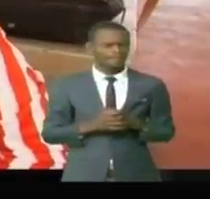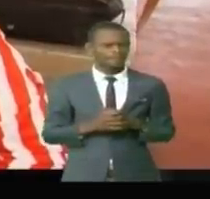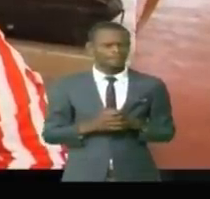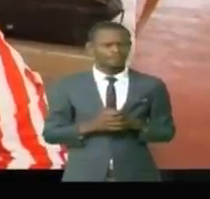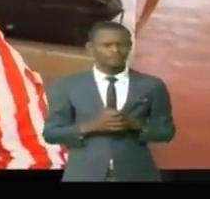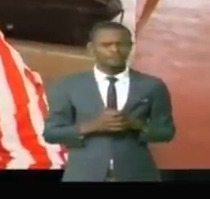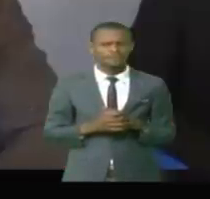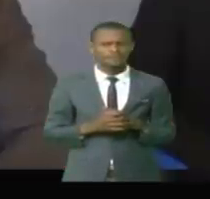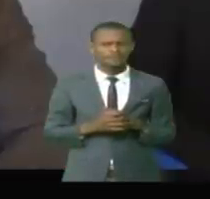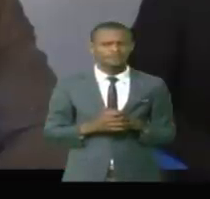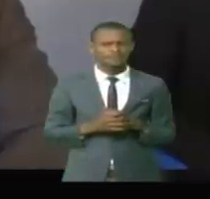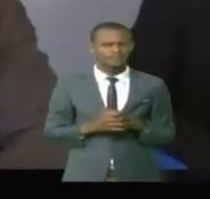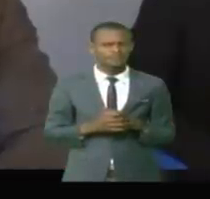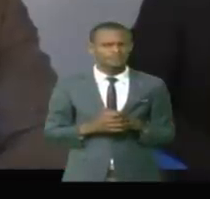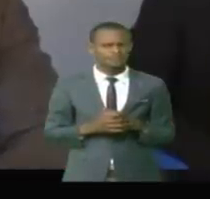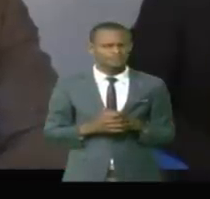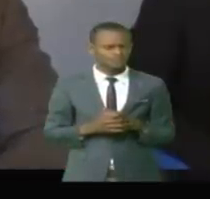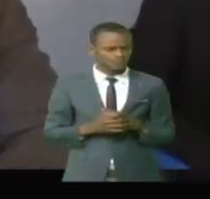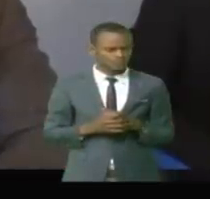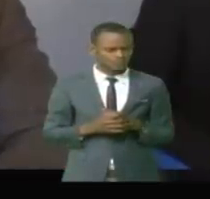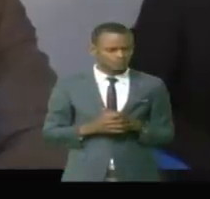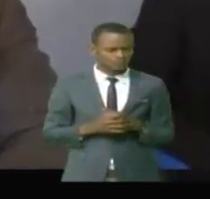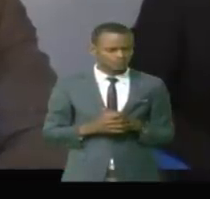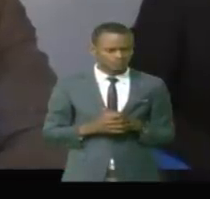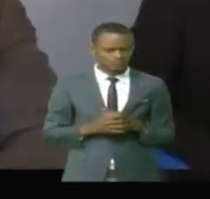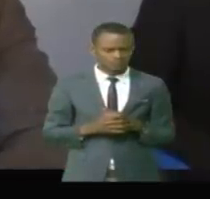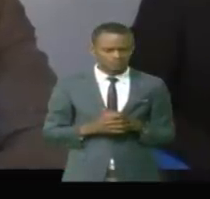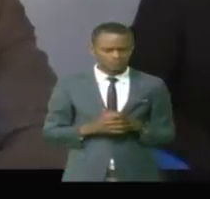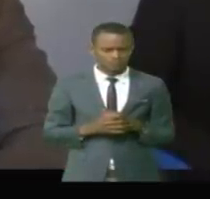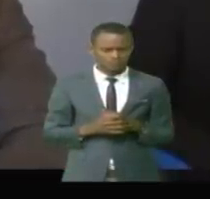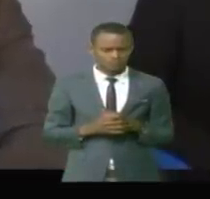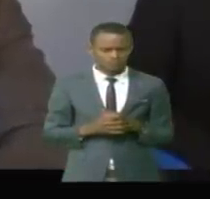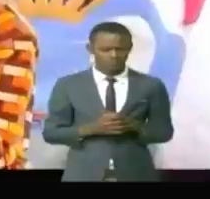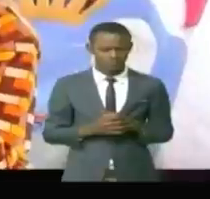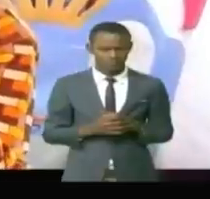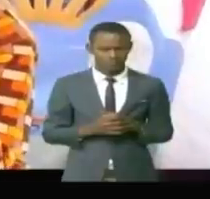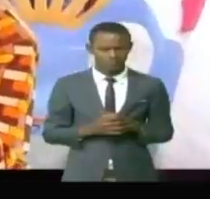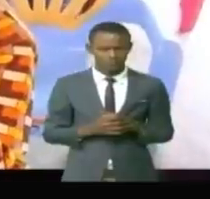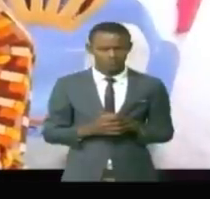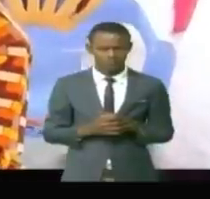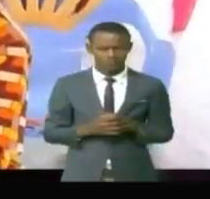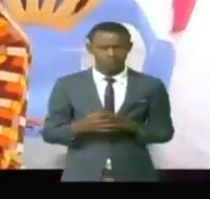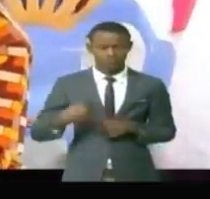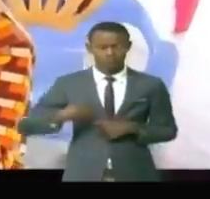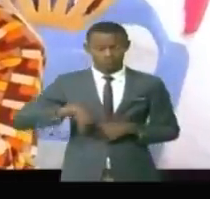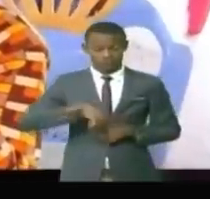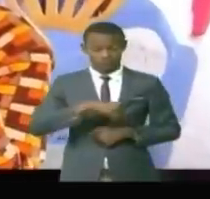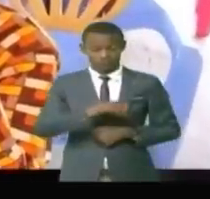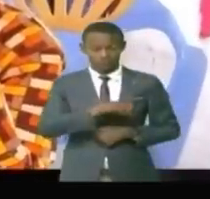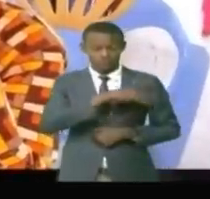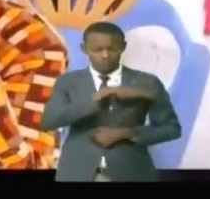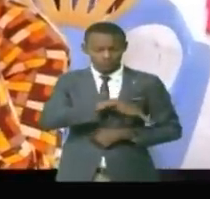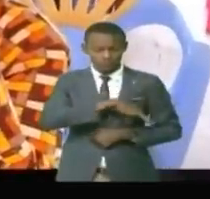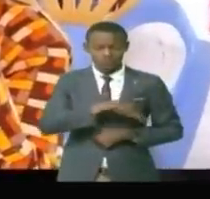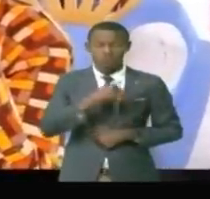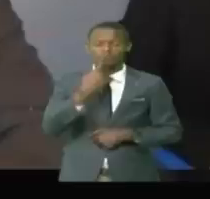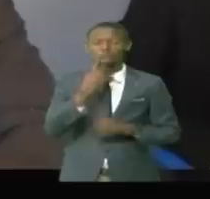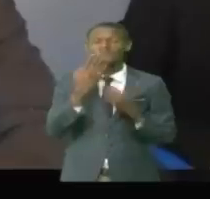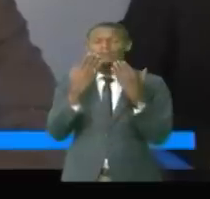la capitalisation des conférences budgétaires et les reflets sur la mobilisation des recettes de la